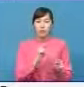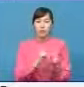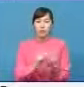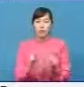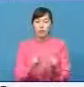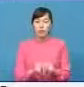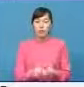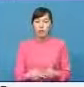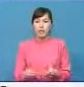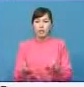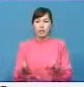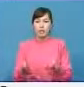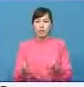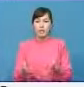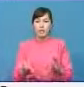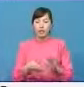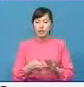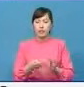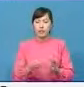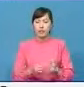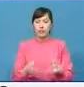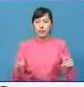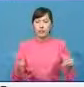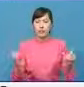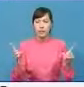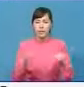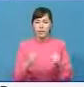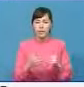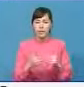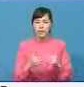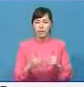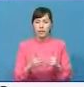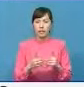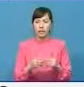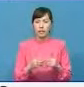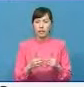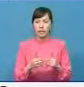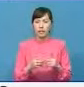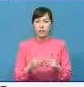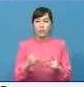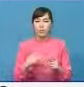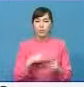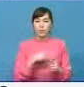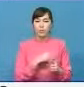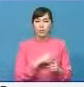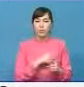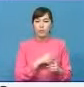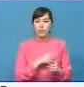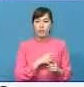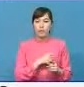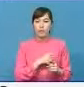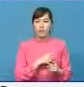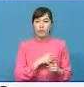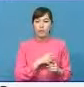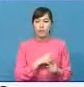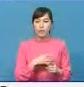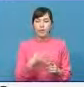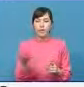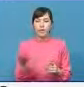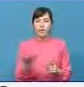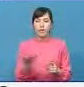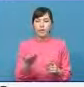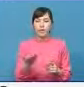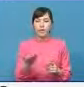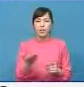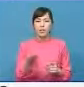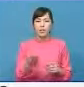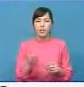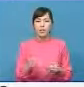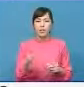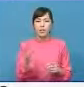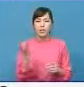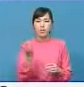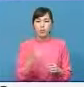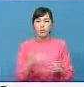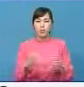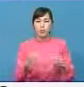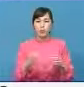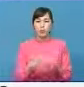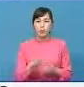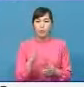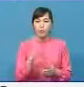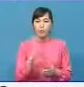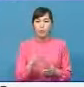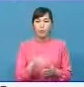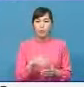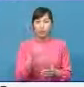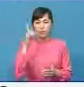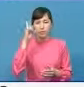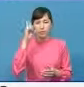бұлардың бет қайтқанын шәкірттер көргеннен кейін өздері ақ бұл арқасынан жүргенін тастайды деп жатында. Е, бұл да бір ғалым емес екен ғой, біз бұны ғалым деп ойлап